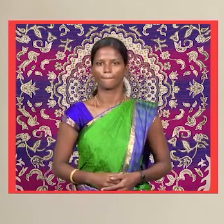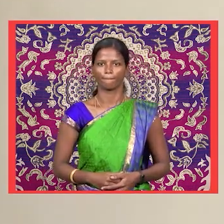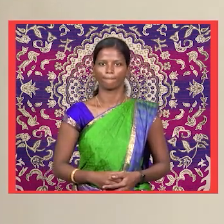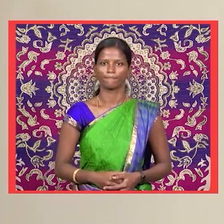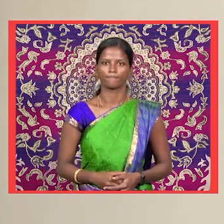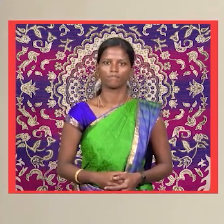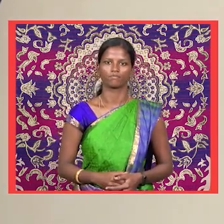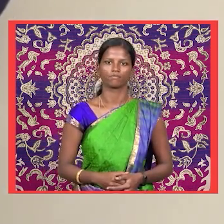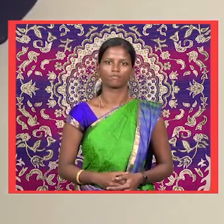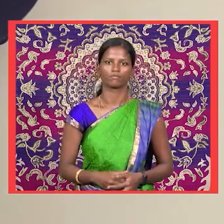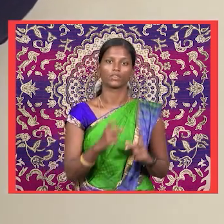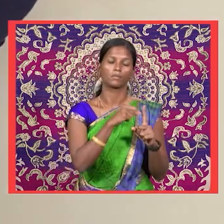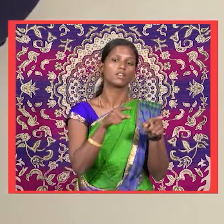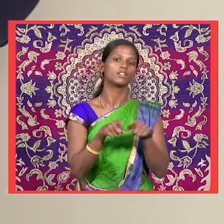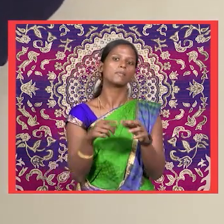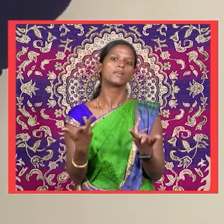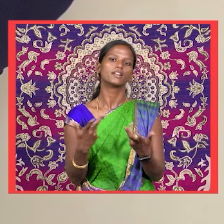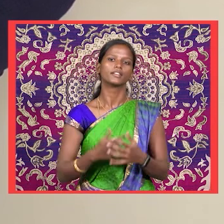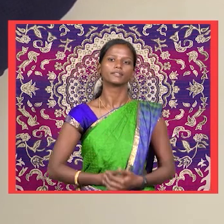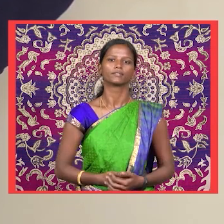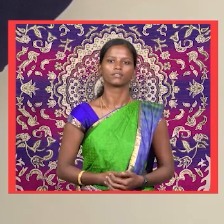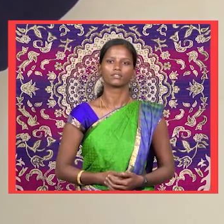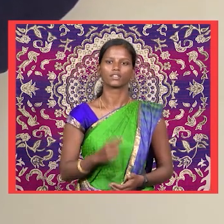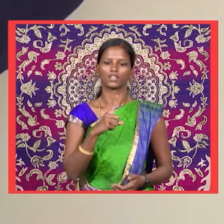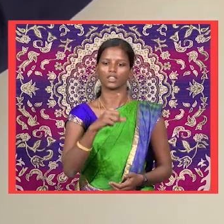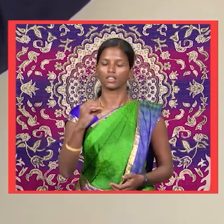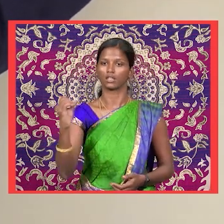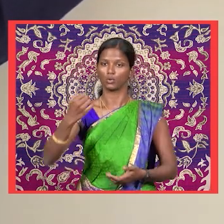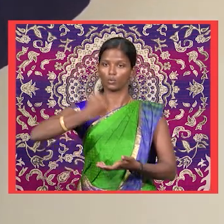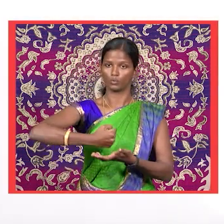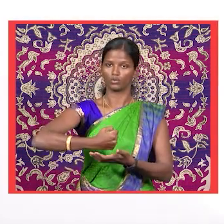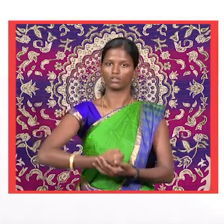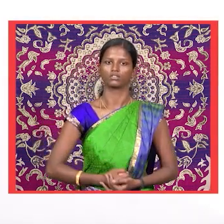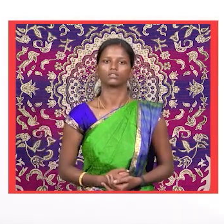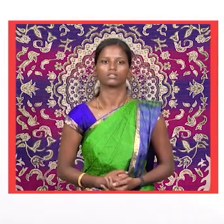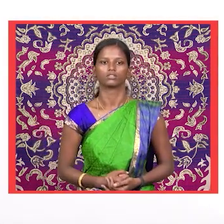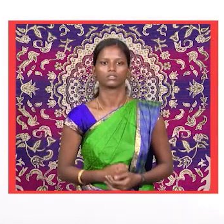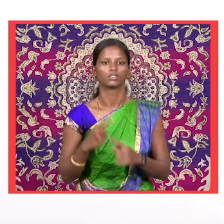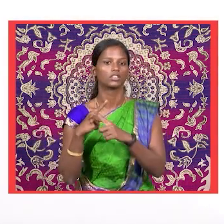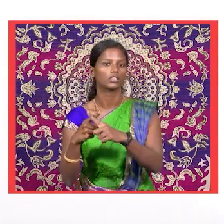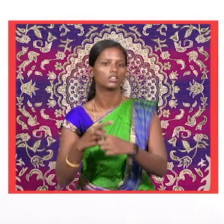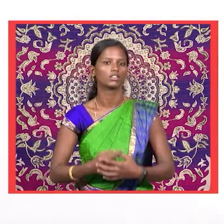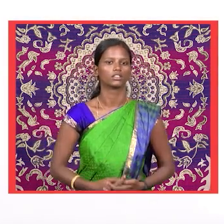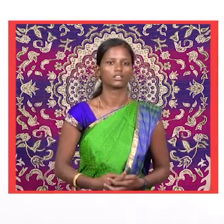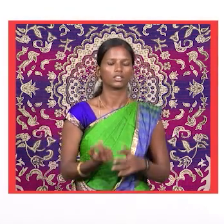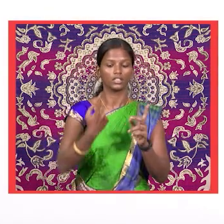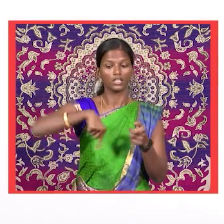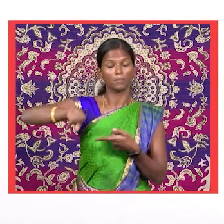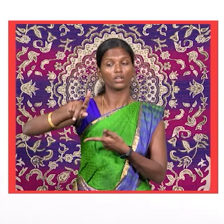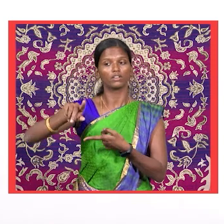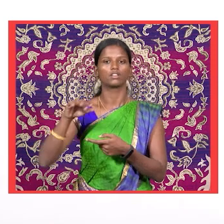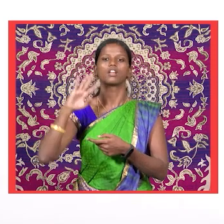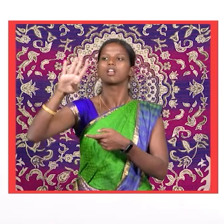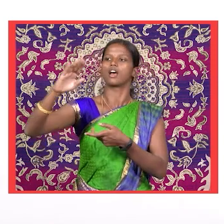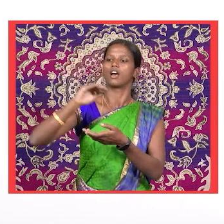தேவை. ஸோ இப்போ பி ஈக்குவல் டு 1000 இன்ட்டு 3/4 பெருக்கல் இருக்கு, வலது